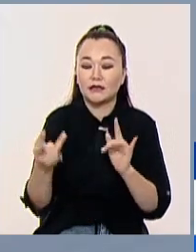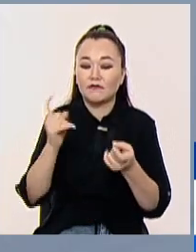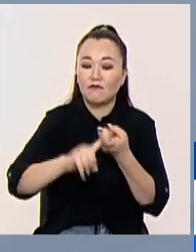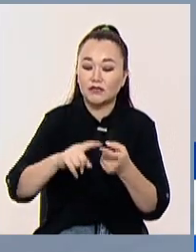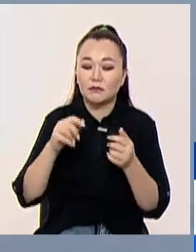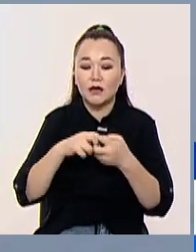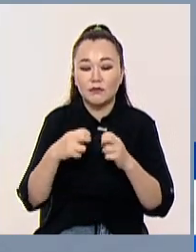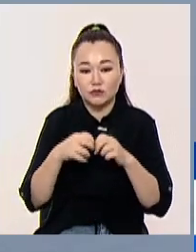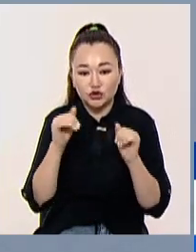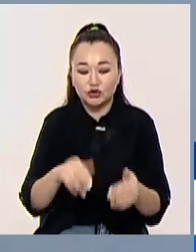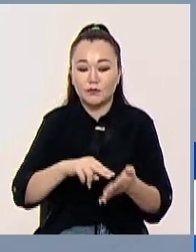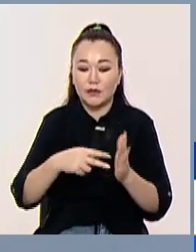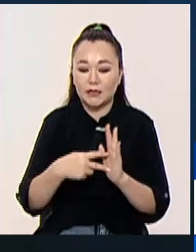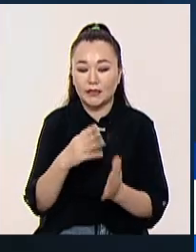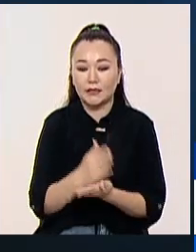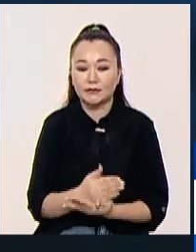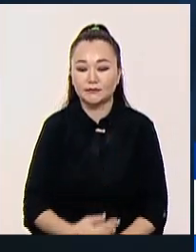мәселесін шешуді жоспарлап қойыпты.